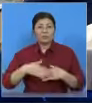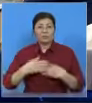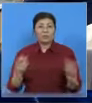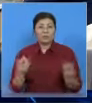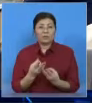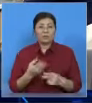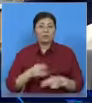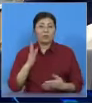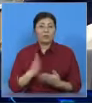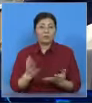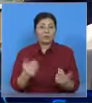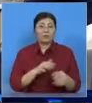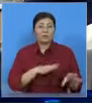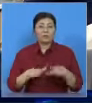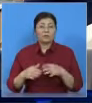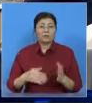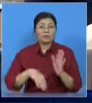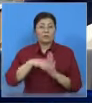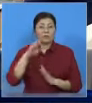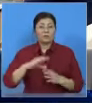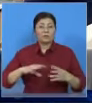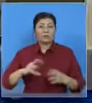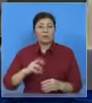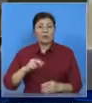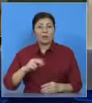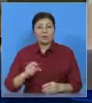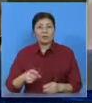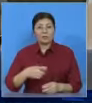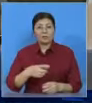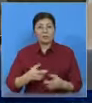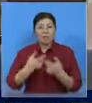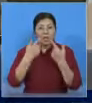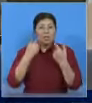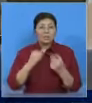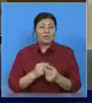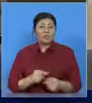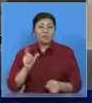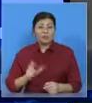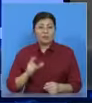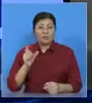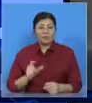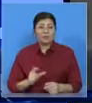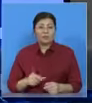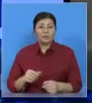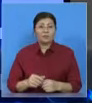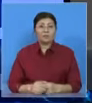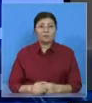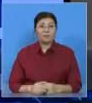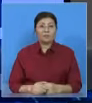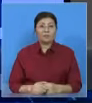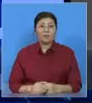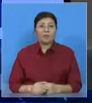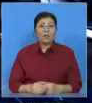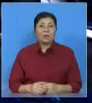Кроме того, будут приняты меры по улучшению механизмов сообщения о коррупции и защите лиц, сообщивших о фактах